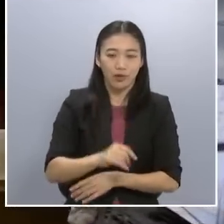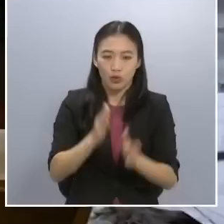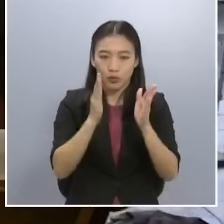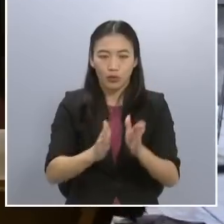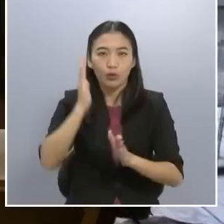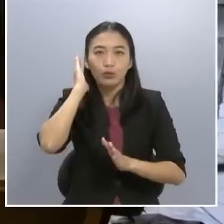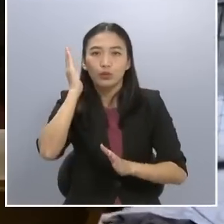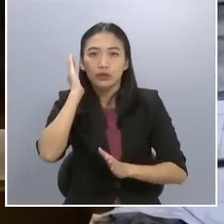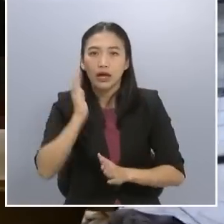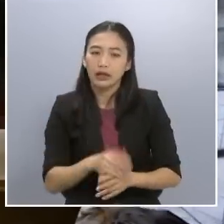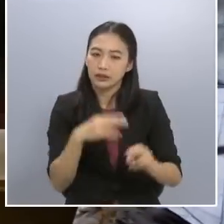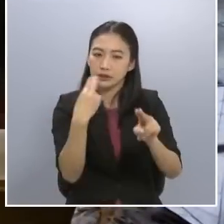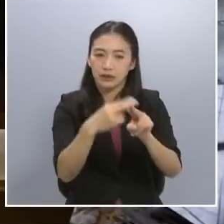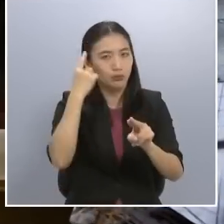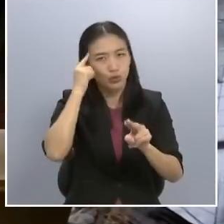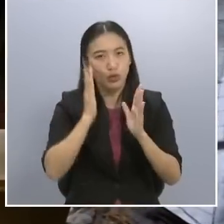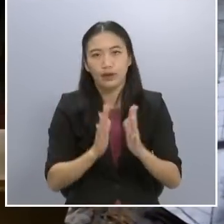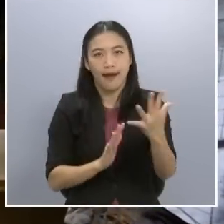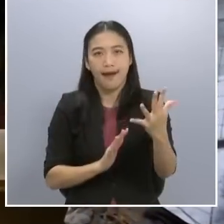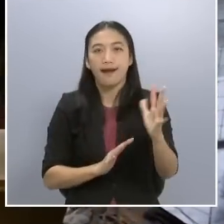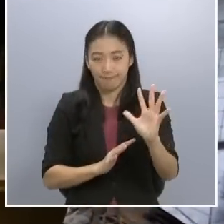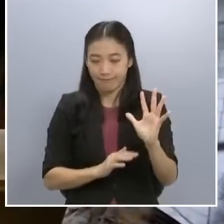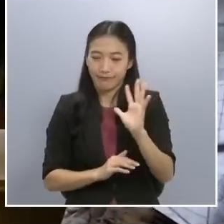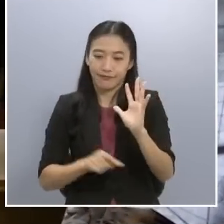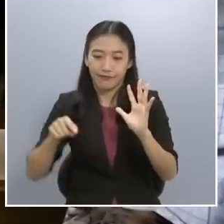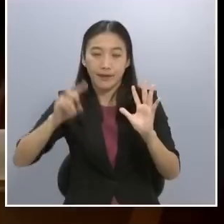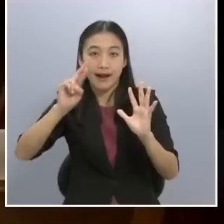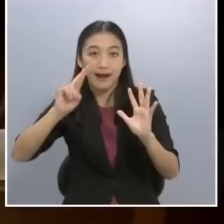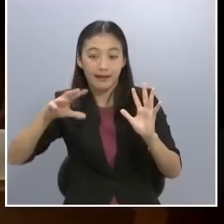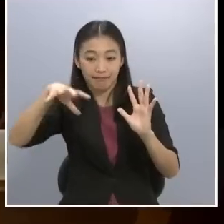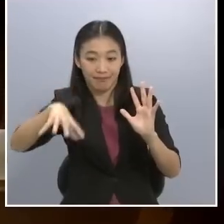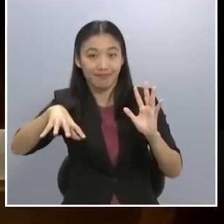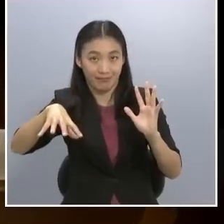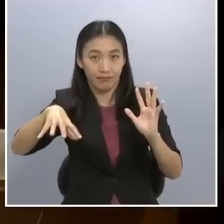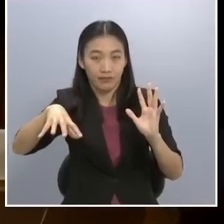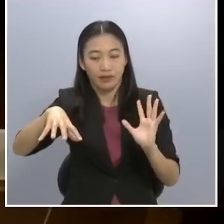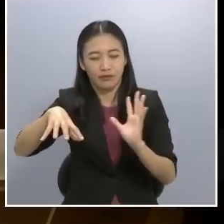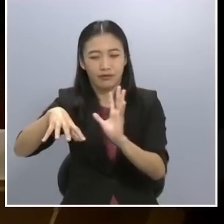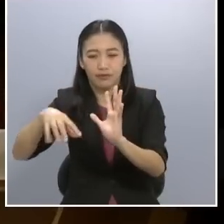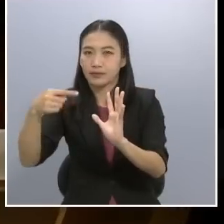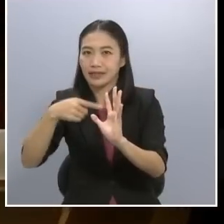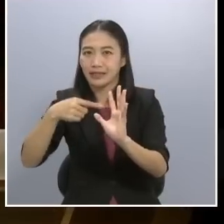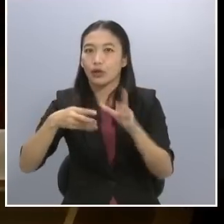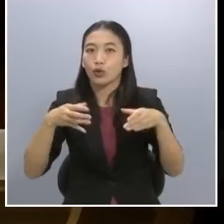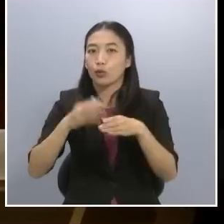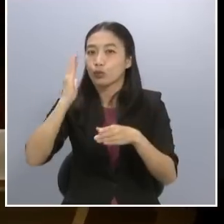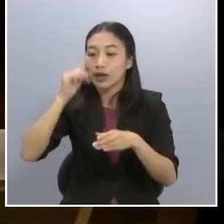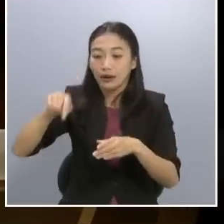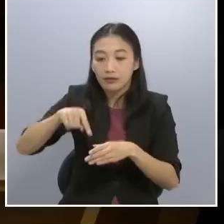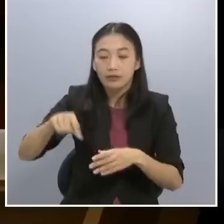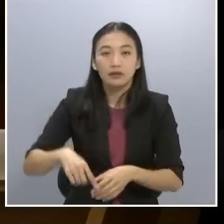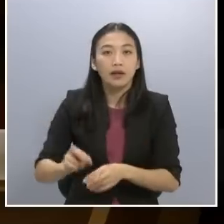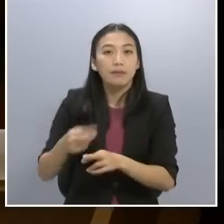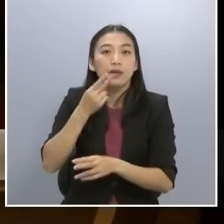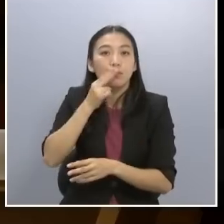มสรรพสามิต5คนไปตรวจคนที่ร้านของผู้เสียหายกลุ่มผู้ชายได้นำบุหรี่ยี่ห้อหนึ่งจากร้านของผู้เสียหายไปที่รถ